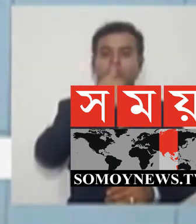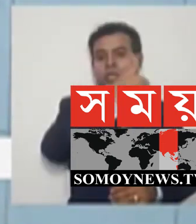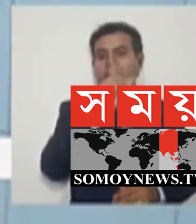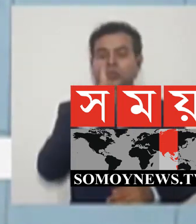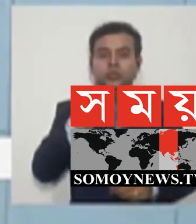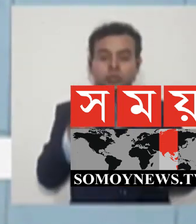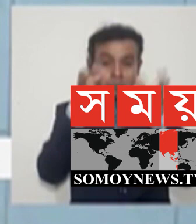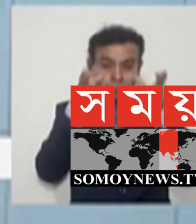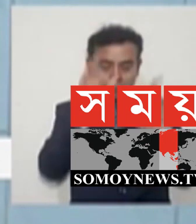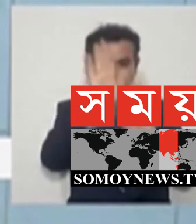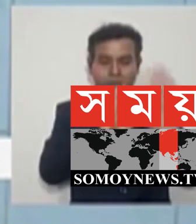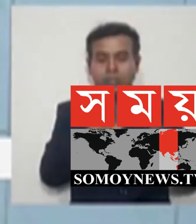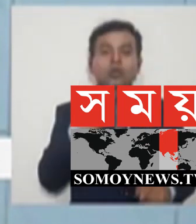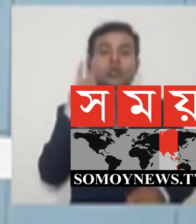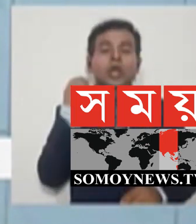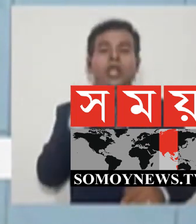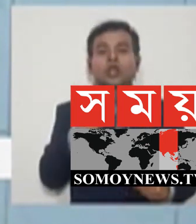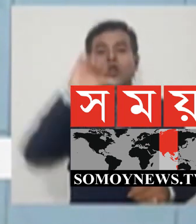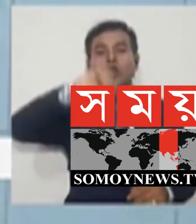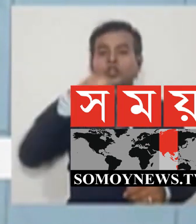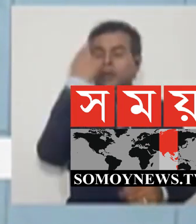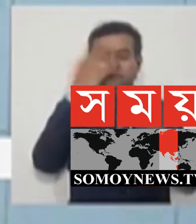9 জন, অদ্যাবধি 471 জন।